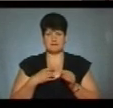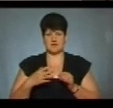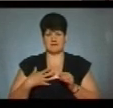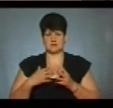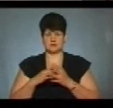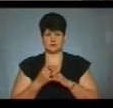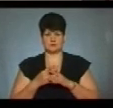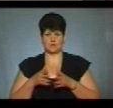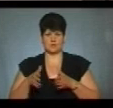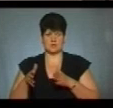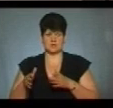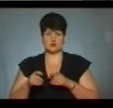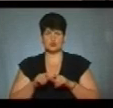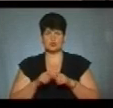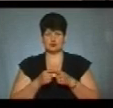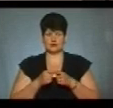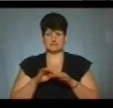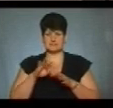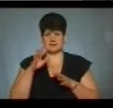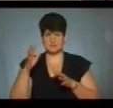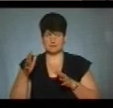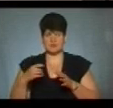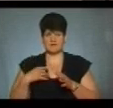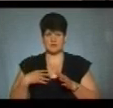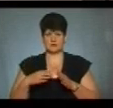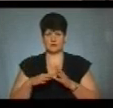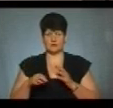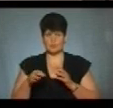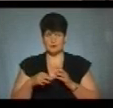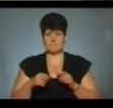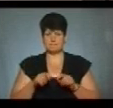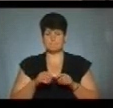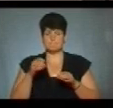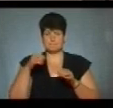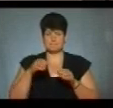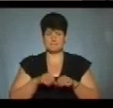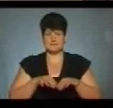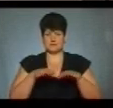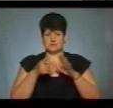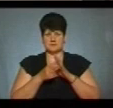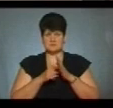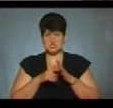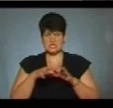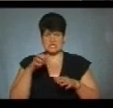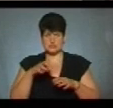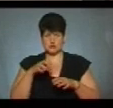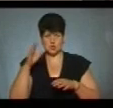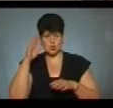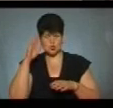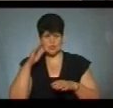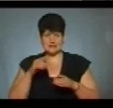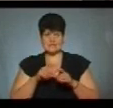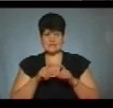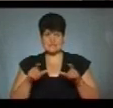населених пунктах. Зруйновано земляний насип приватного ставка, підтоплено приміщення насосної станції, комунальне підприємство,